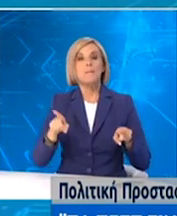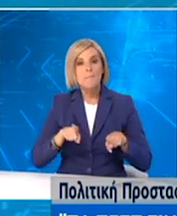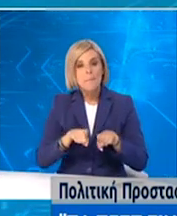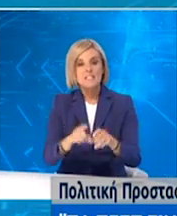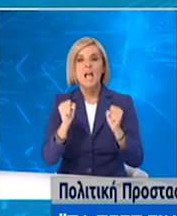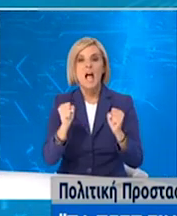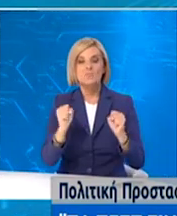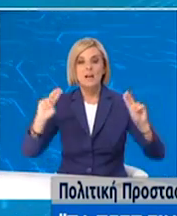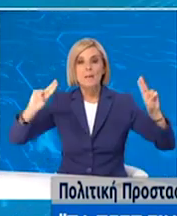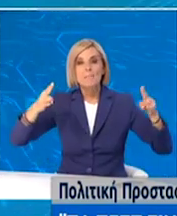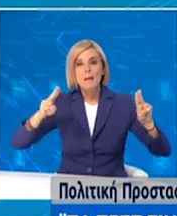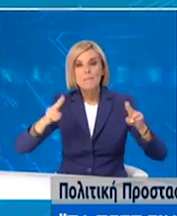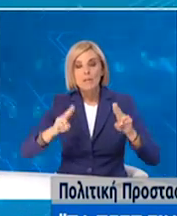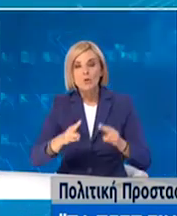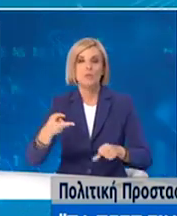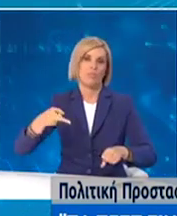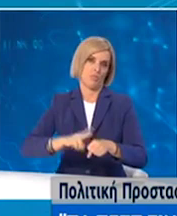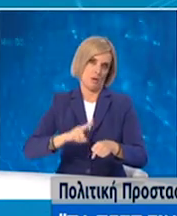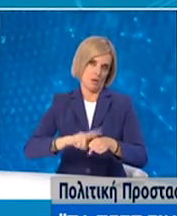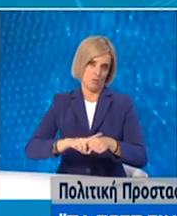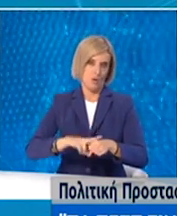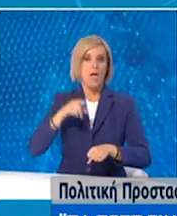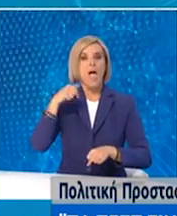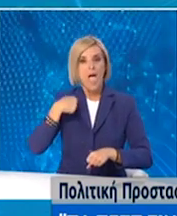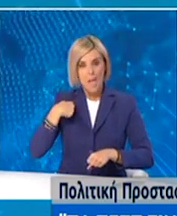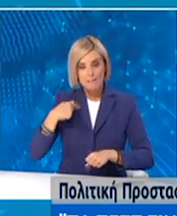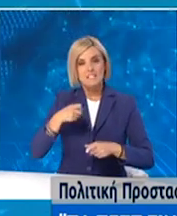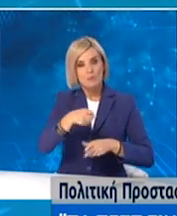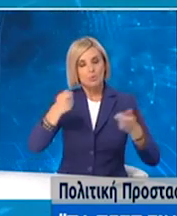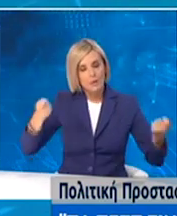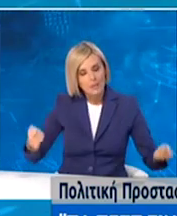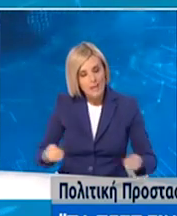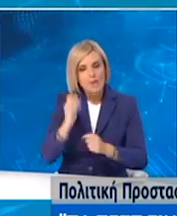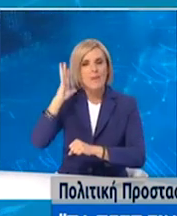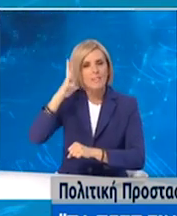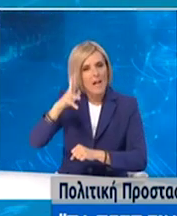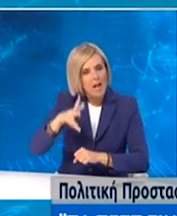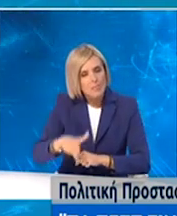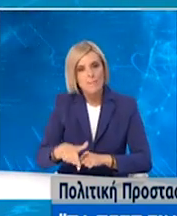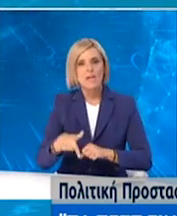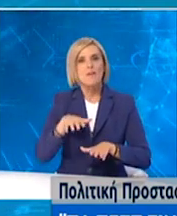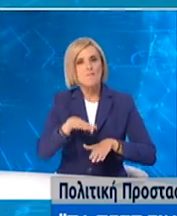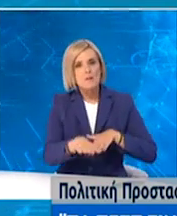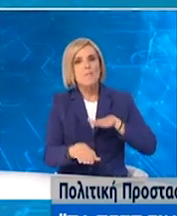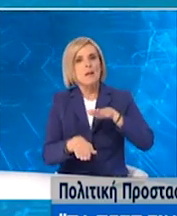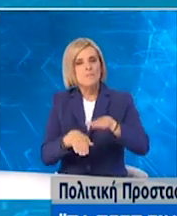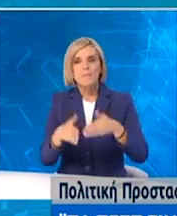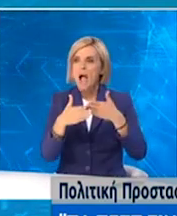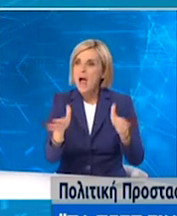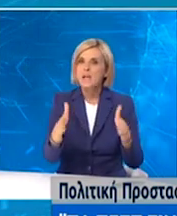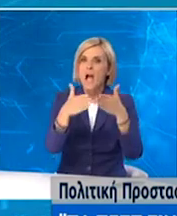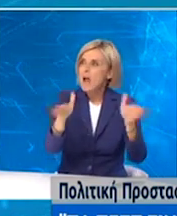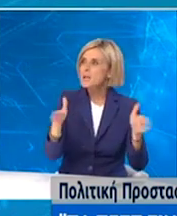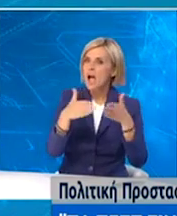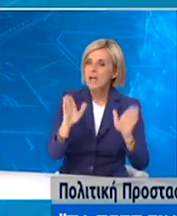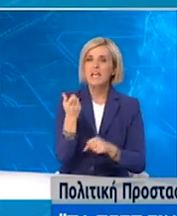τις απώλειες ανθρώπινη ζωή. Αυτή τη στρατηγική την υπηρετούμε κάθε μέρα. Και τώρα που κάνουμε σταδιακά βήμα-βήμα το άνοιγμά μας στον